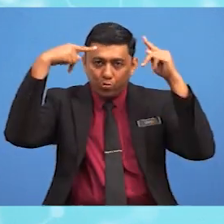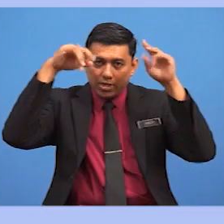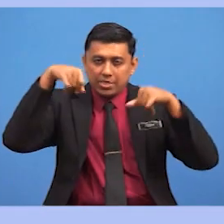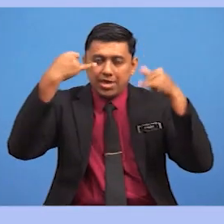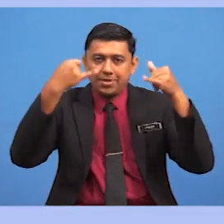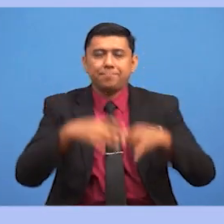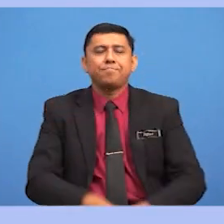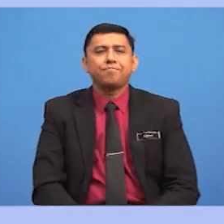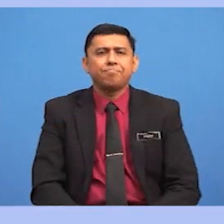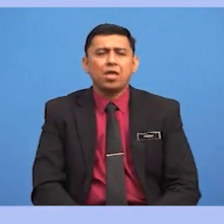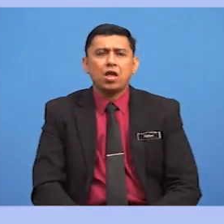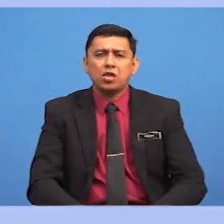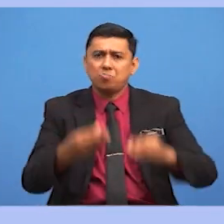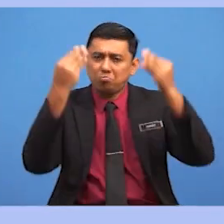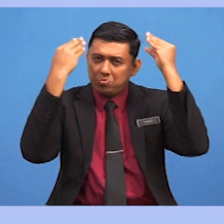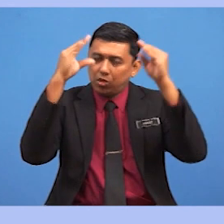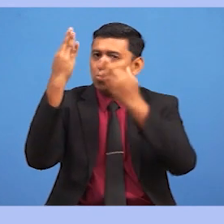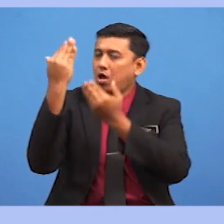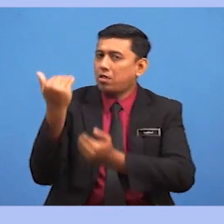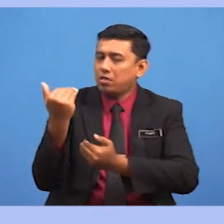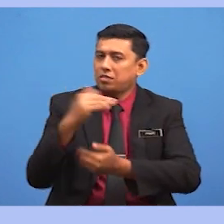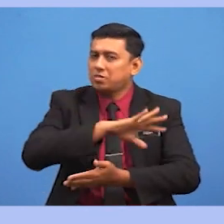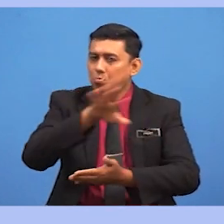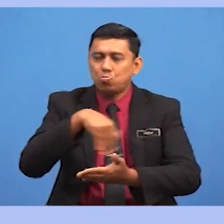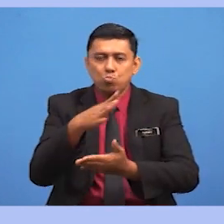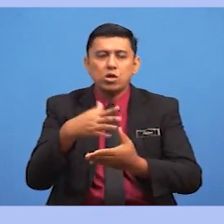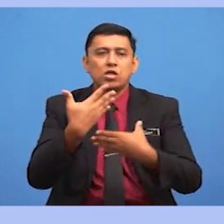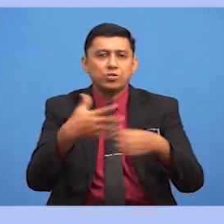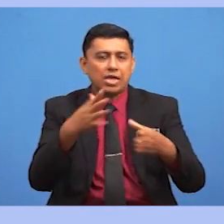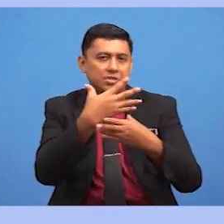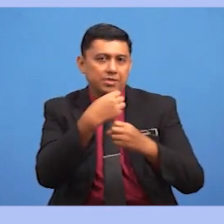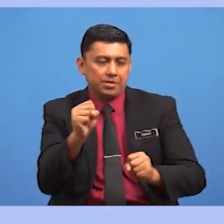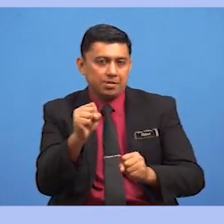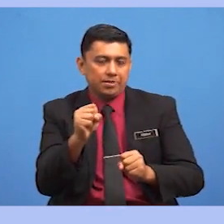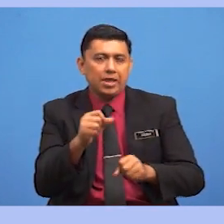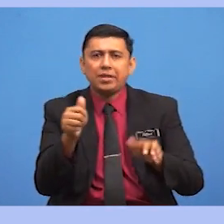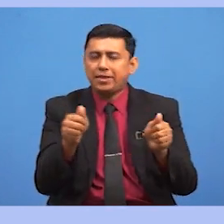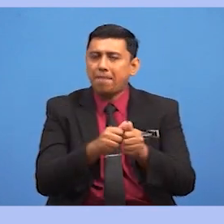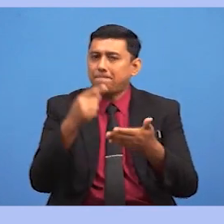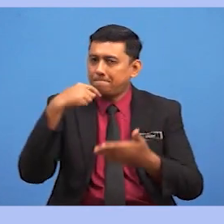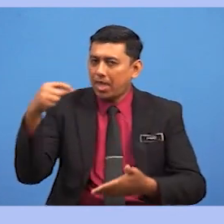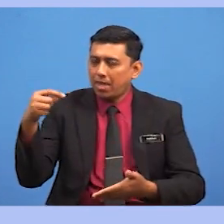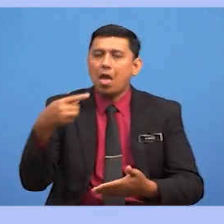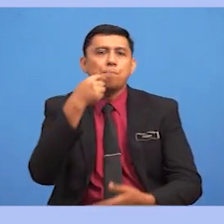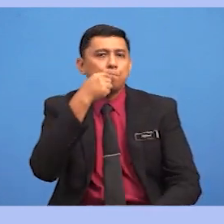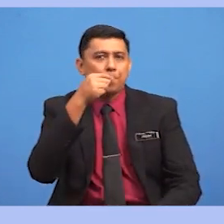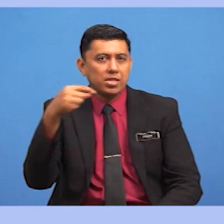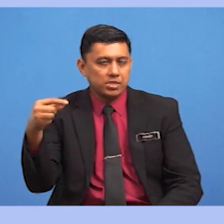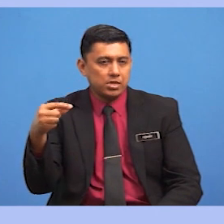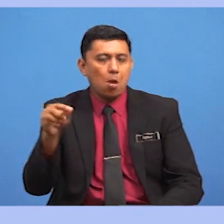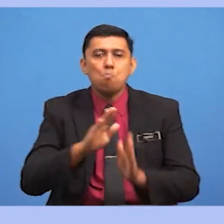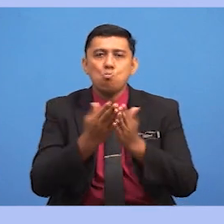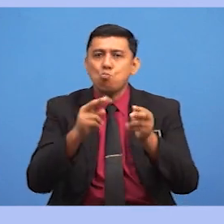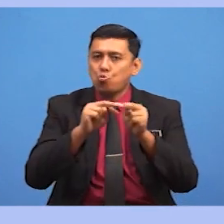Baiklah, cikgu harap murid-murid telah bersedia dengan pen, pensel, buku